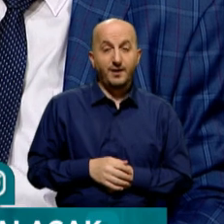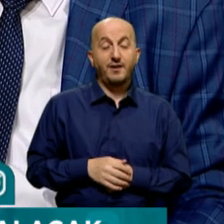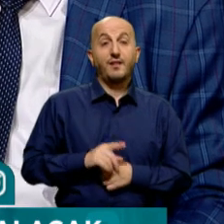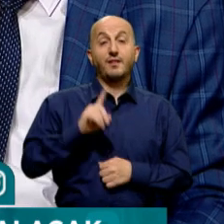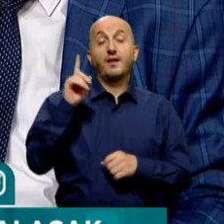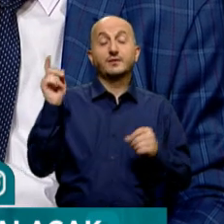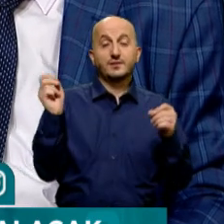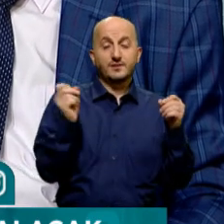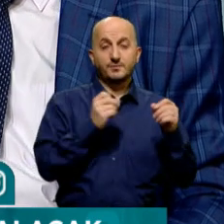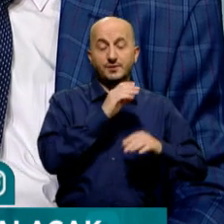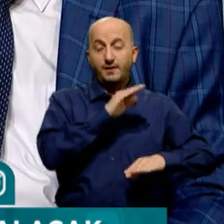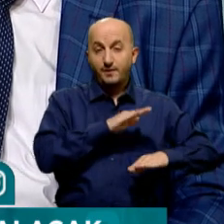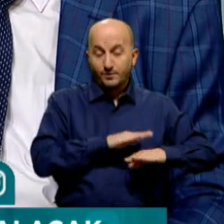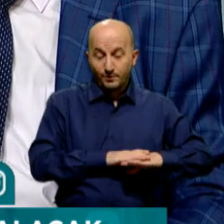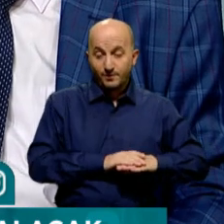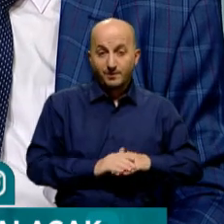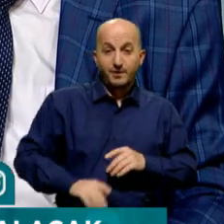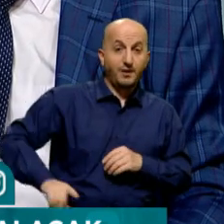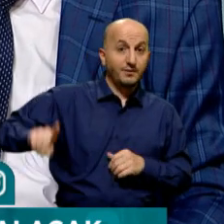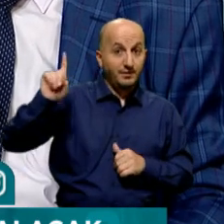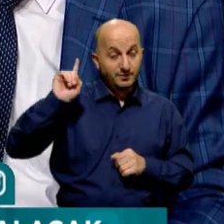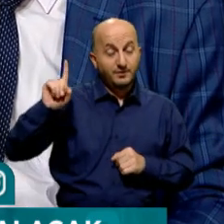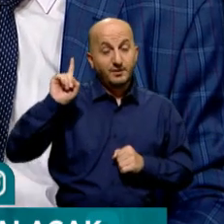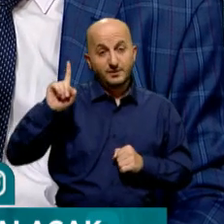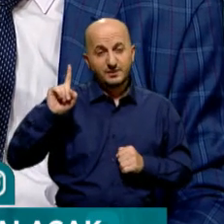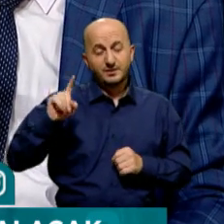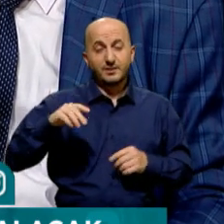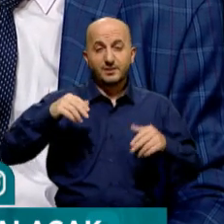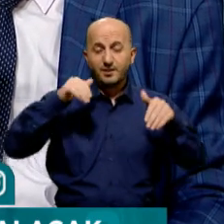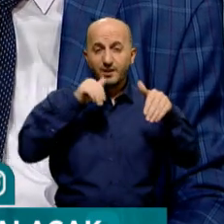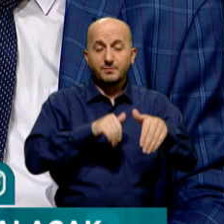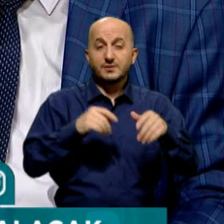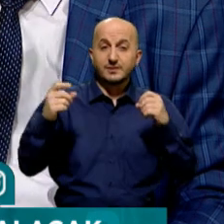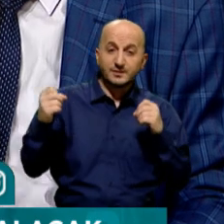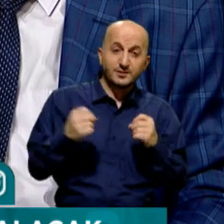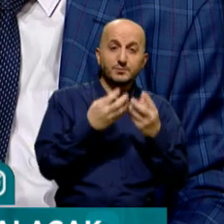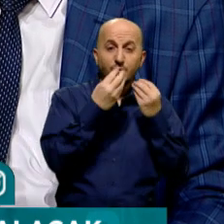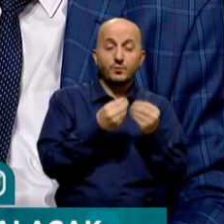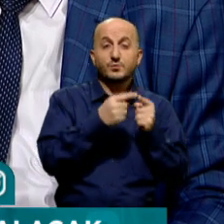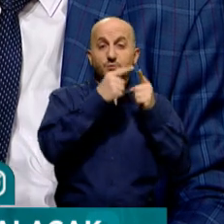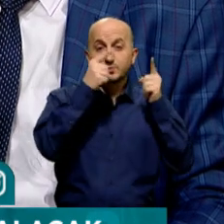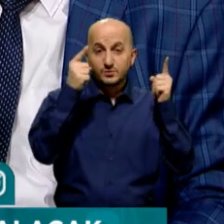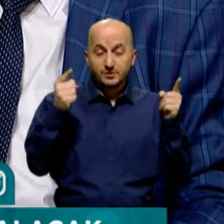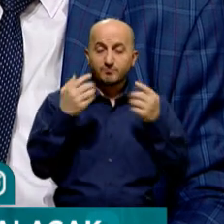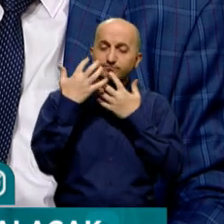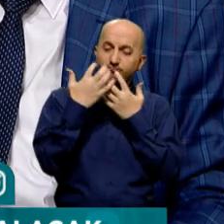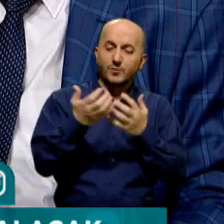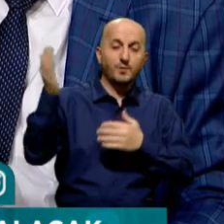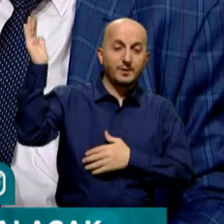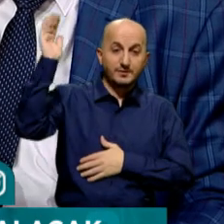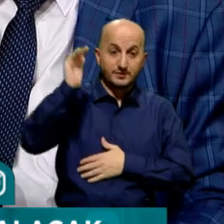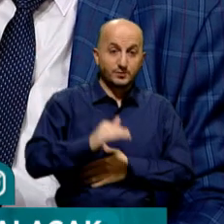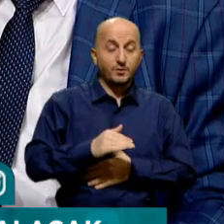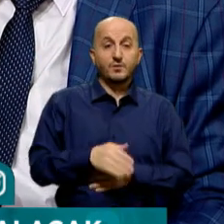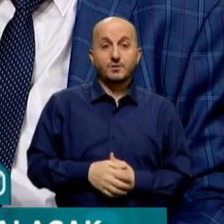Allah'ı tesbih ediyorlar. Allah Celle ve Ala Hazretleri o kabirde tesbih edildiği müddetçe rahmet iniyor. Rahmet iniyor